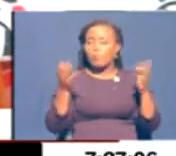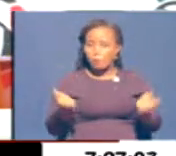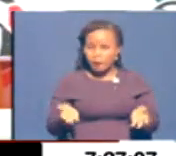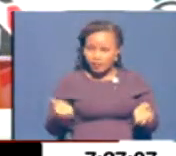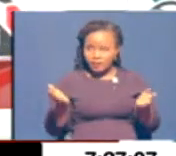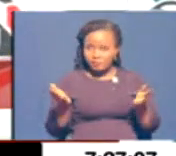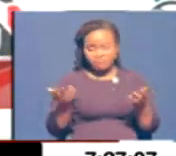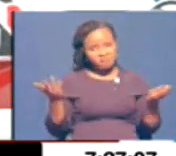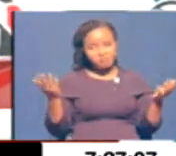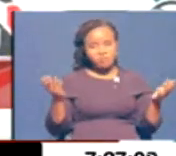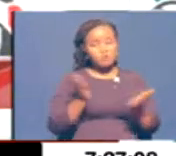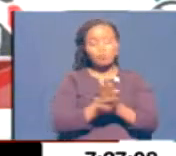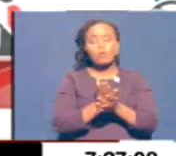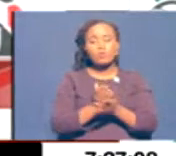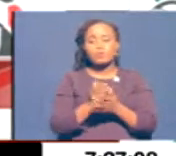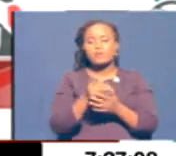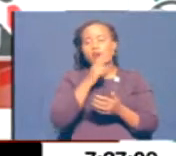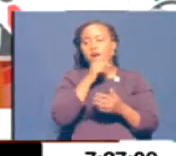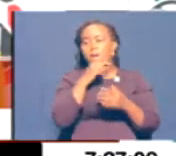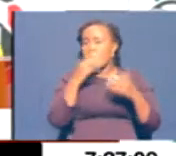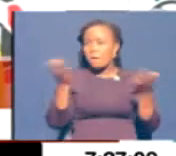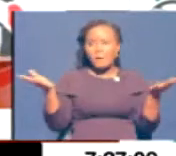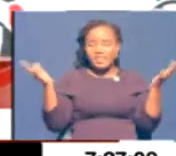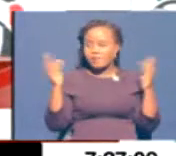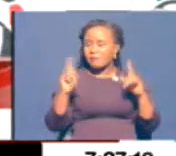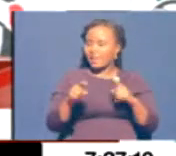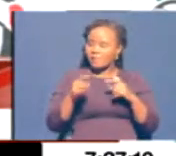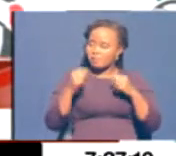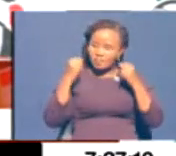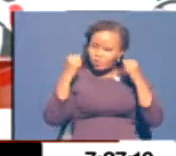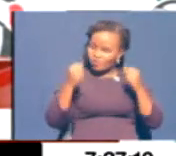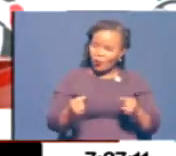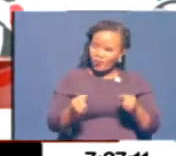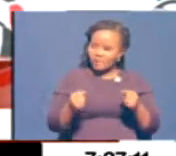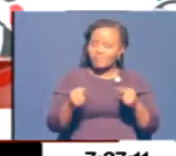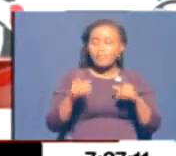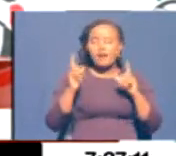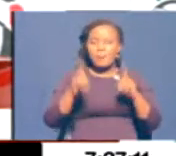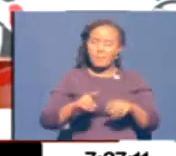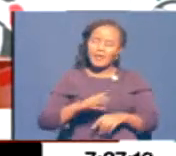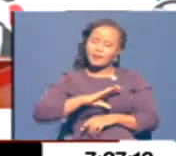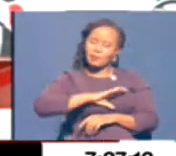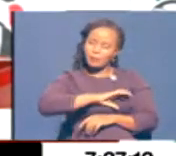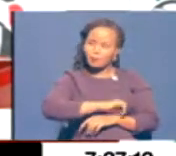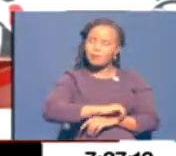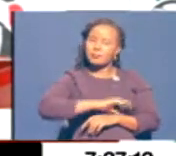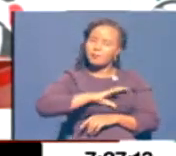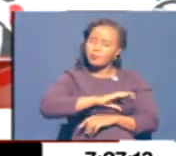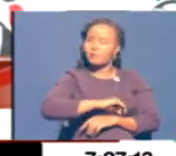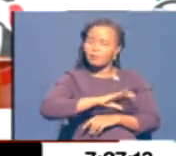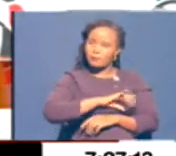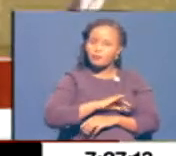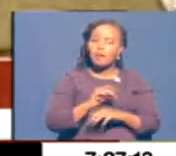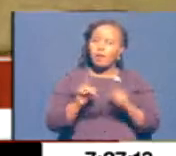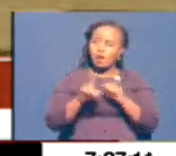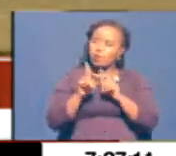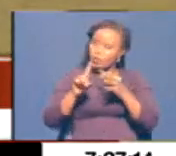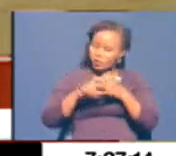mindset of everything, mentality, kuadjust na situation na kupick it from where we